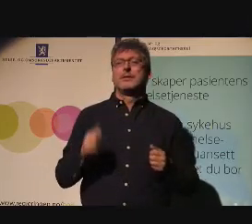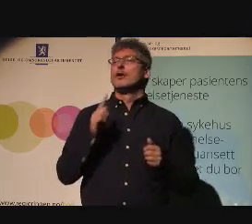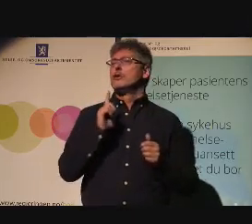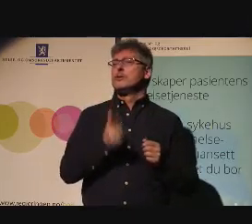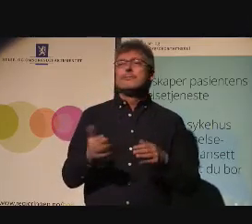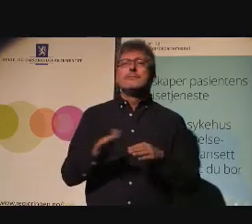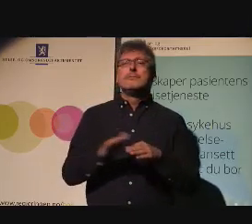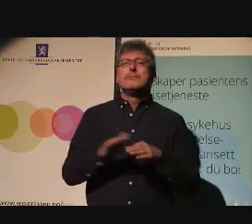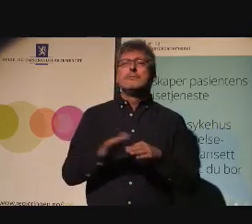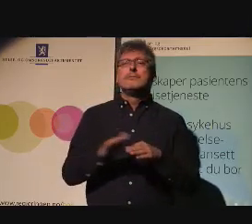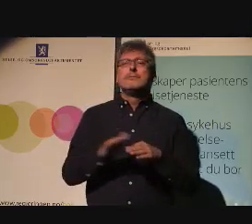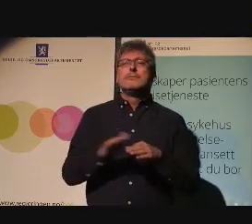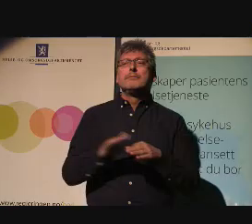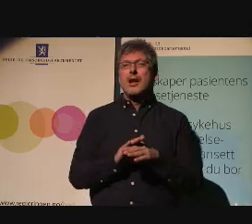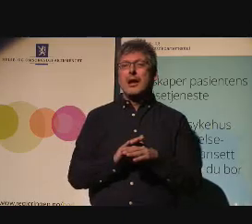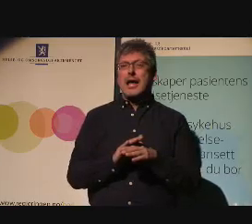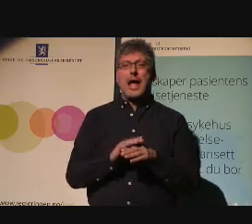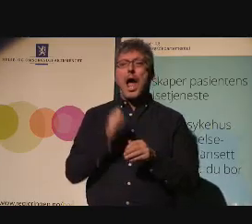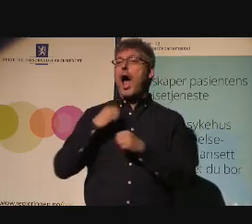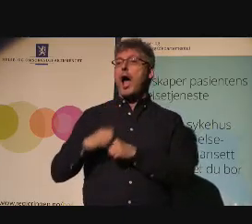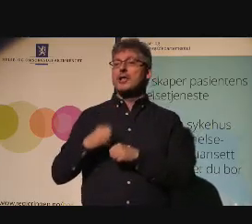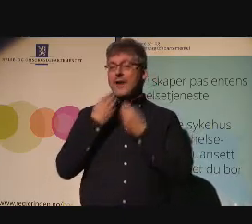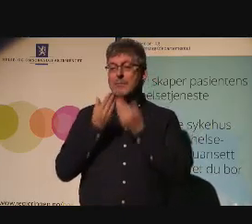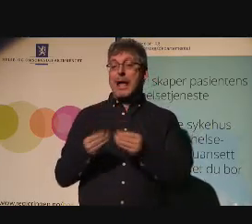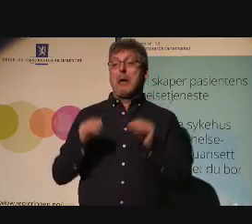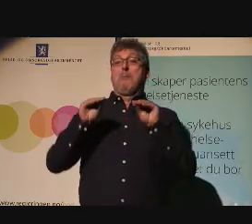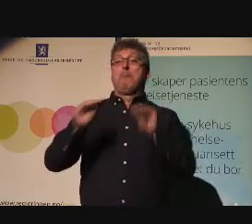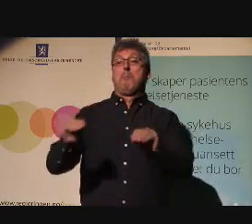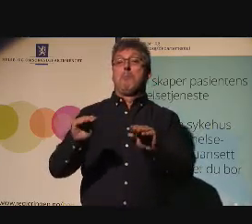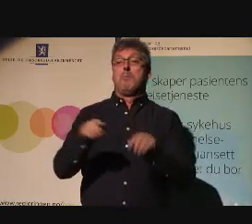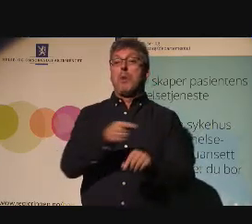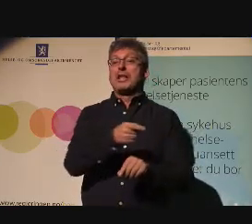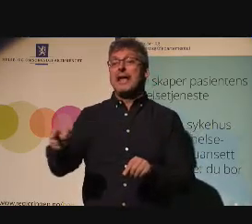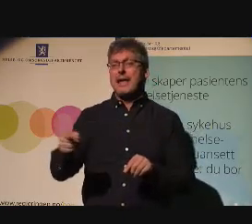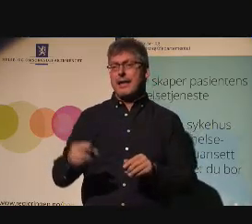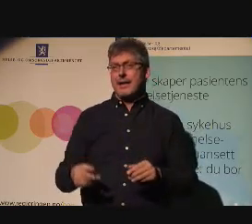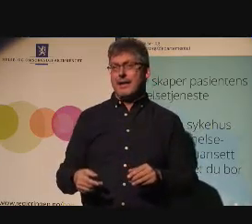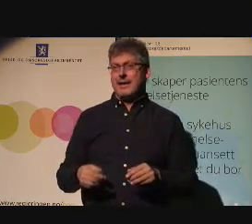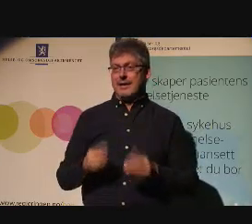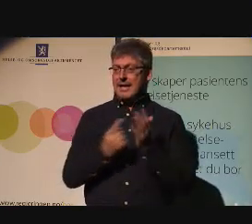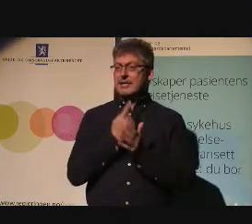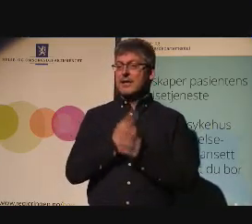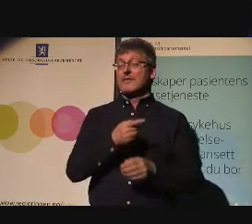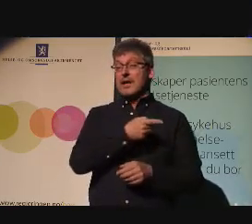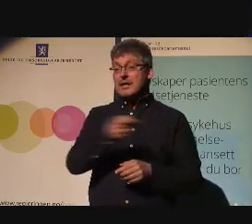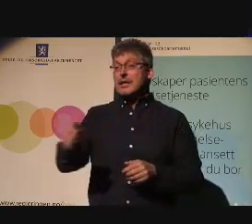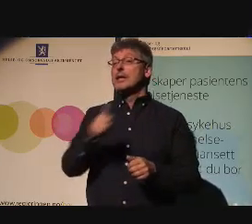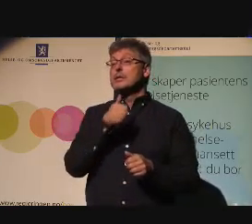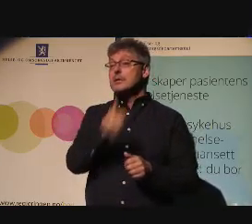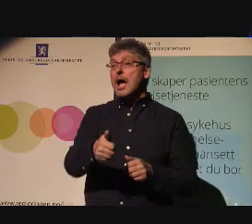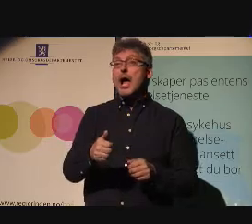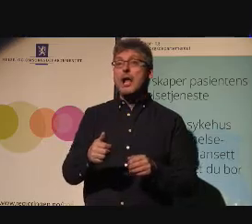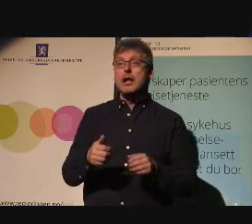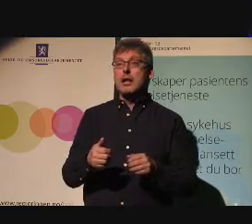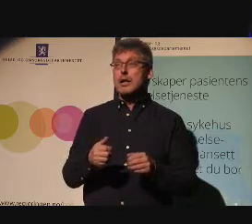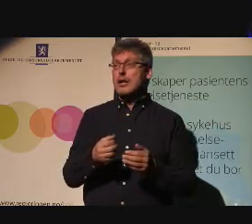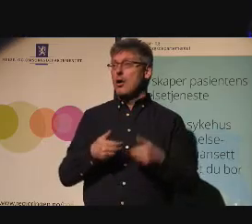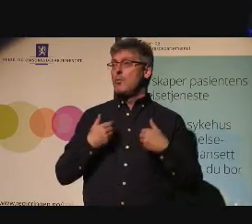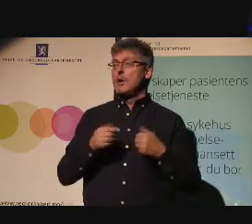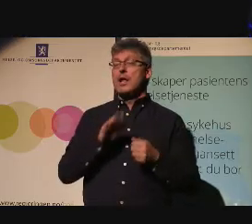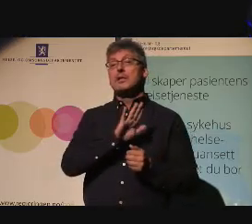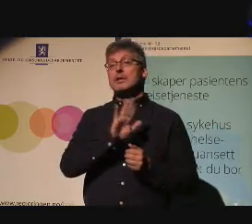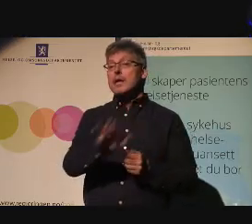det legger ansvaret på de i en situasjon der de selv opplever at deres reaksjoner